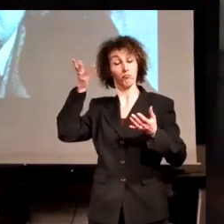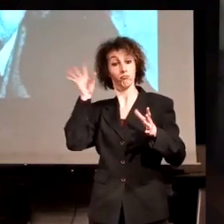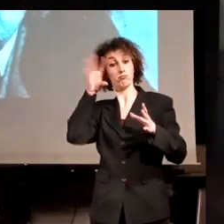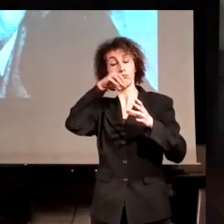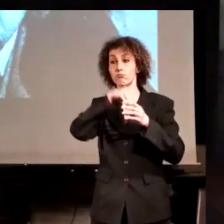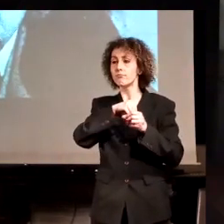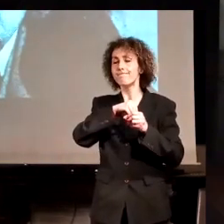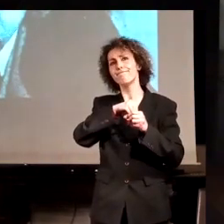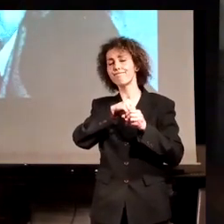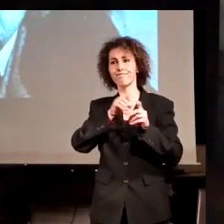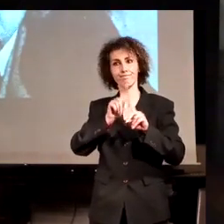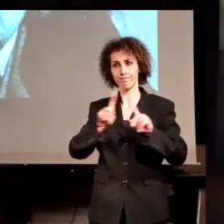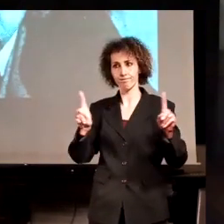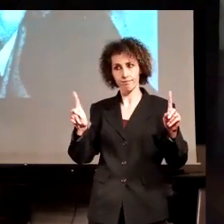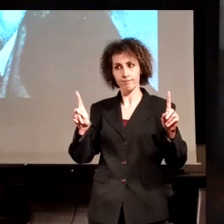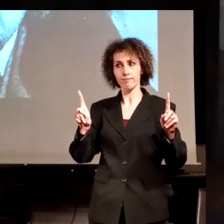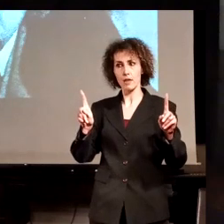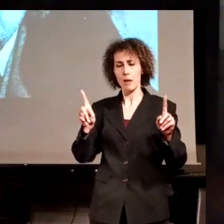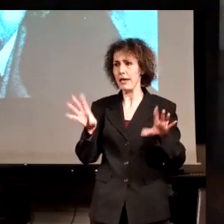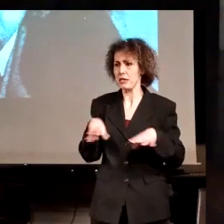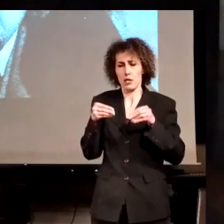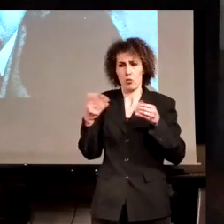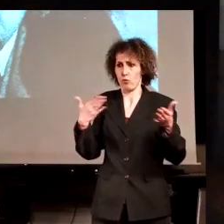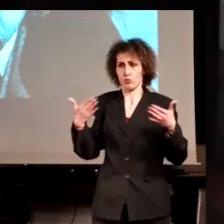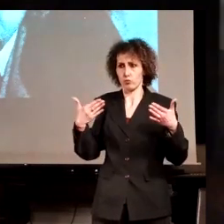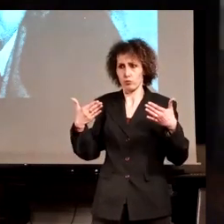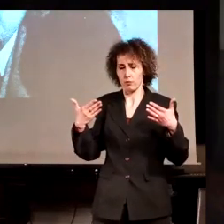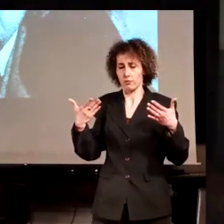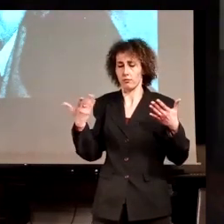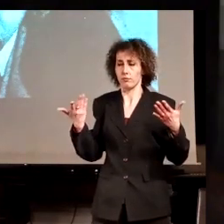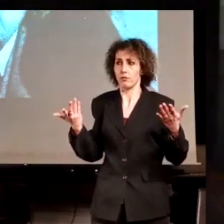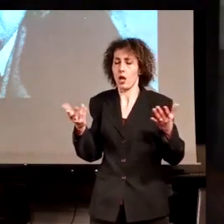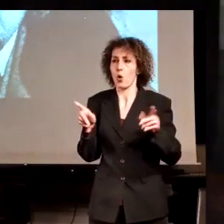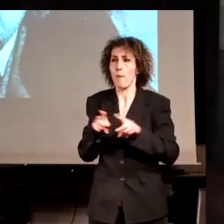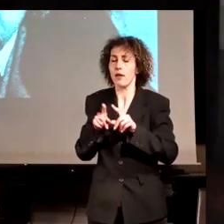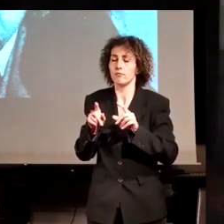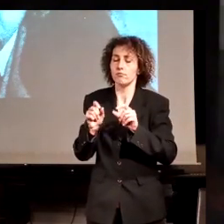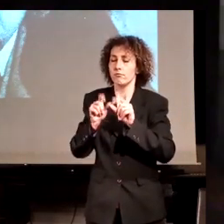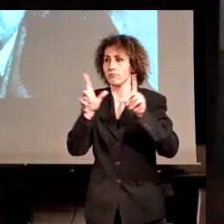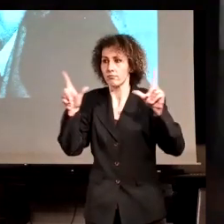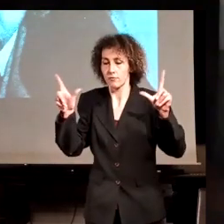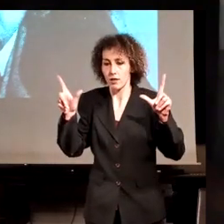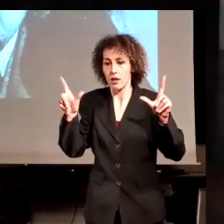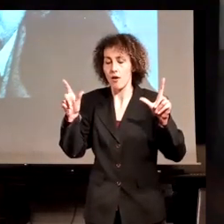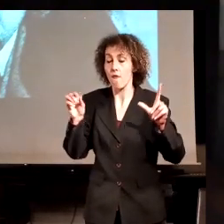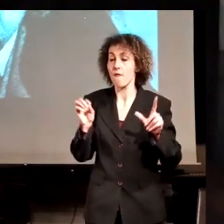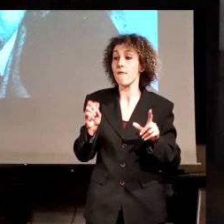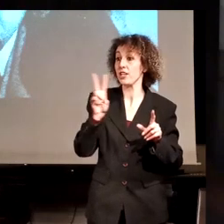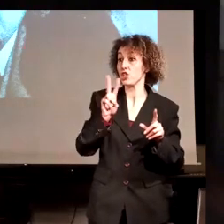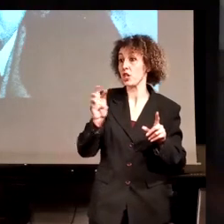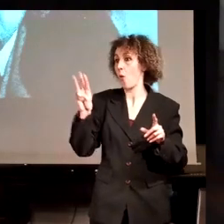cominciato quasi subito per esempio che diciamo sorpresa diciamo una cosa contro virginia woolf